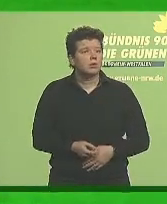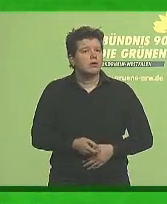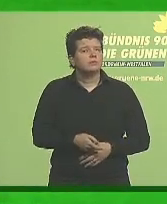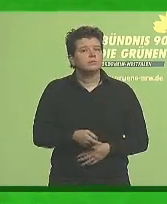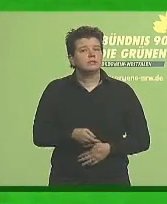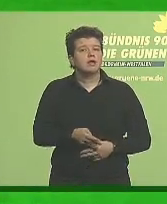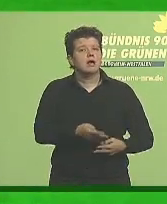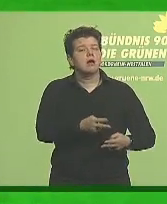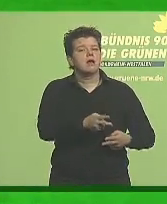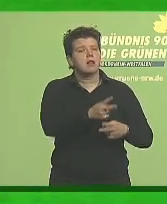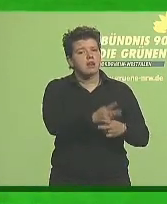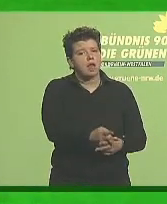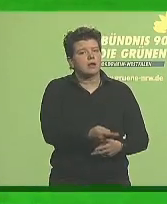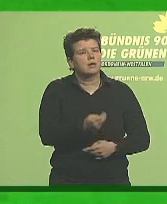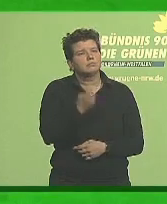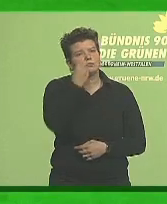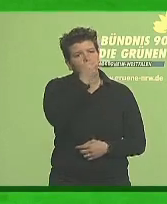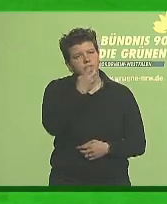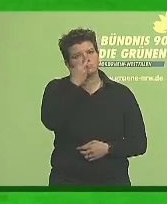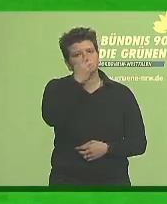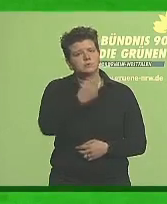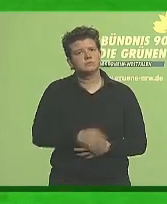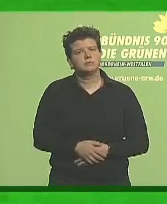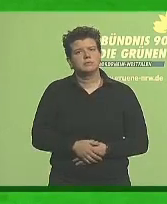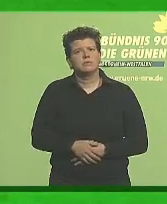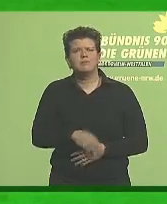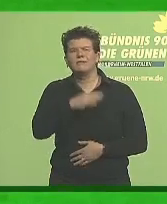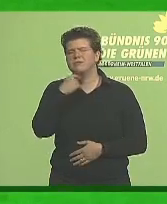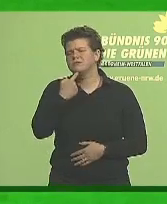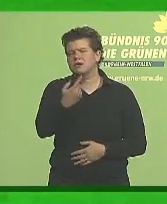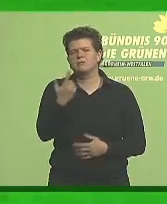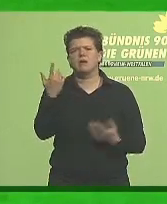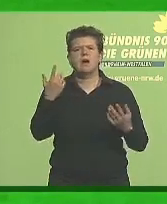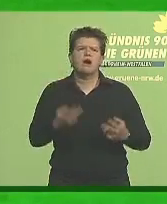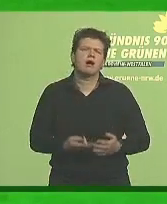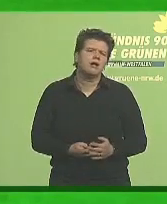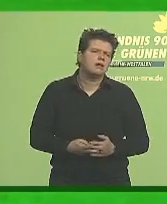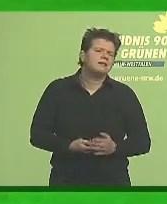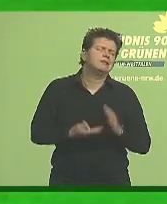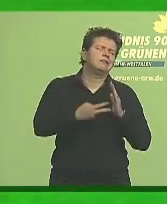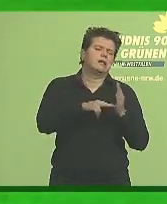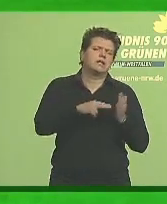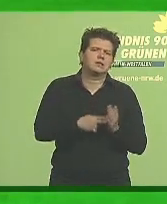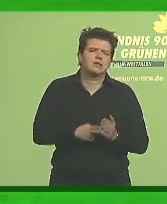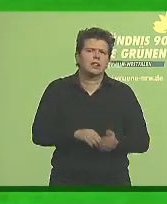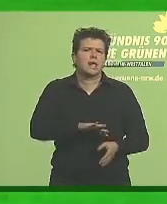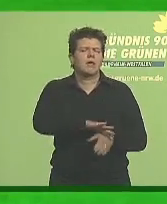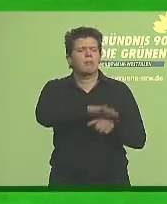das heißt, die Technik, ja, und der Bergbau, die